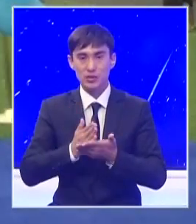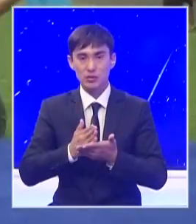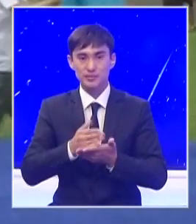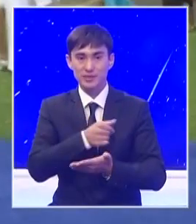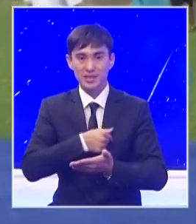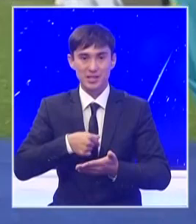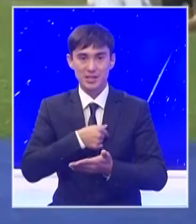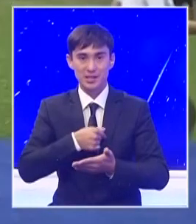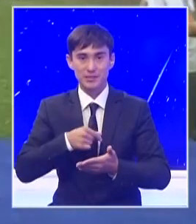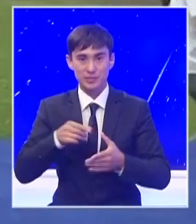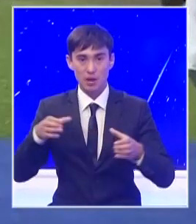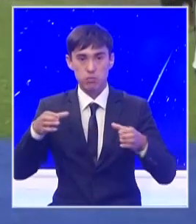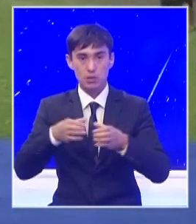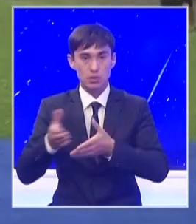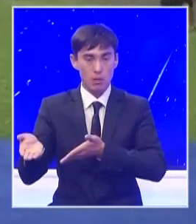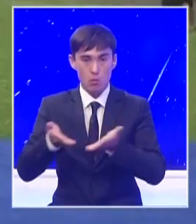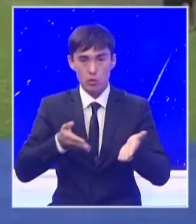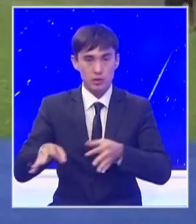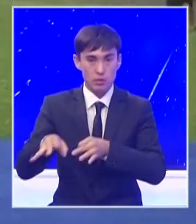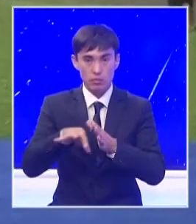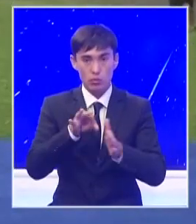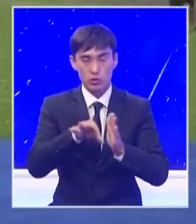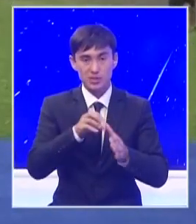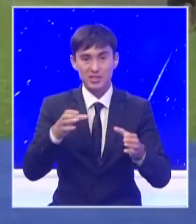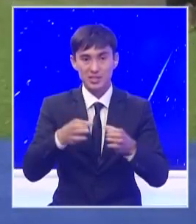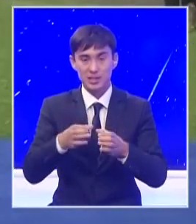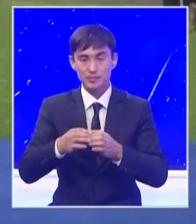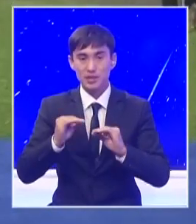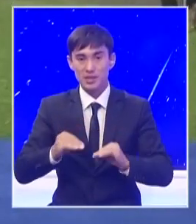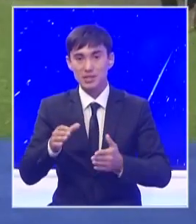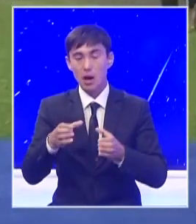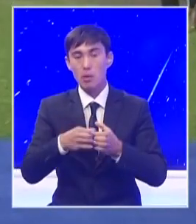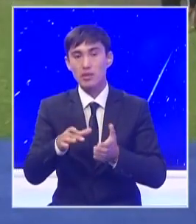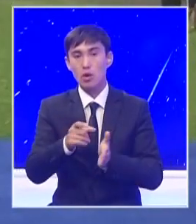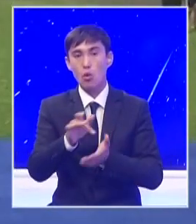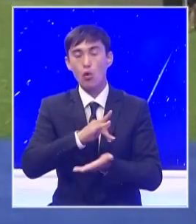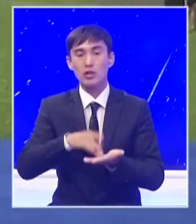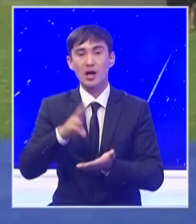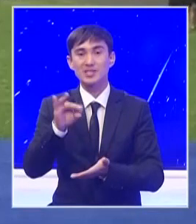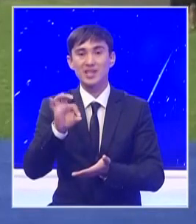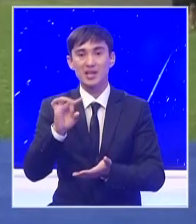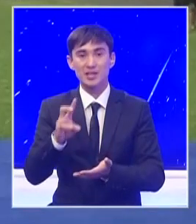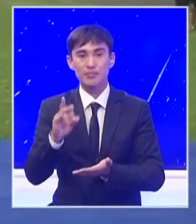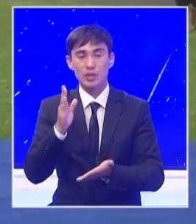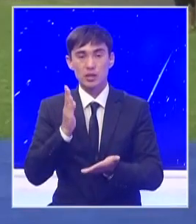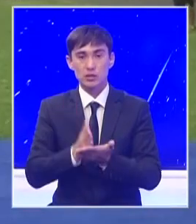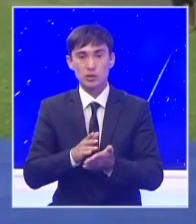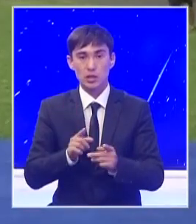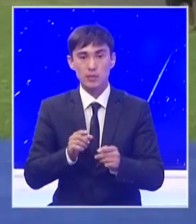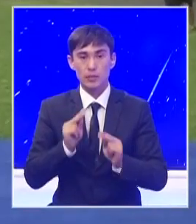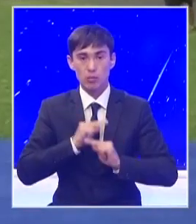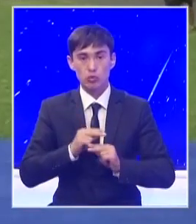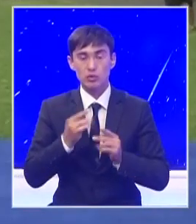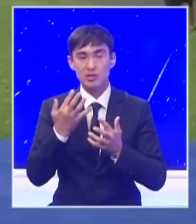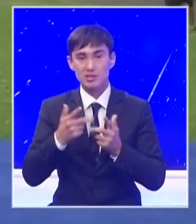тренера у нас идут на наборе детей, но есть у нас одна команда из города Каскелена, которая уже существует на протяжении